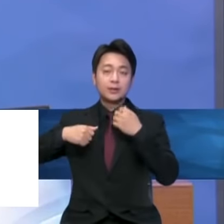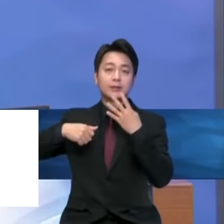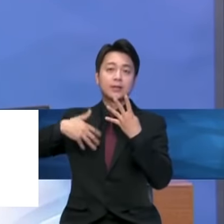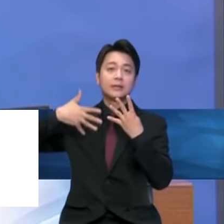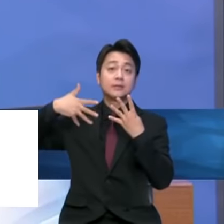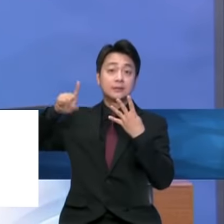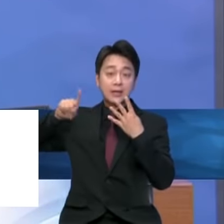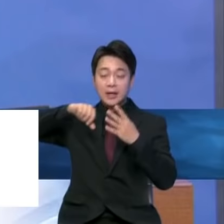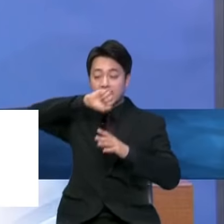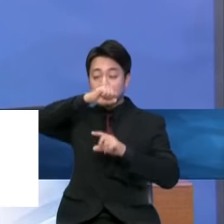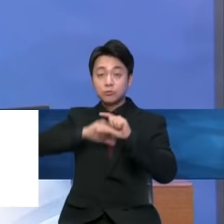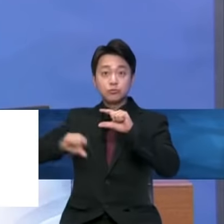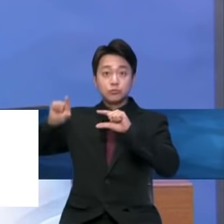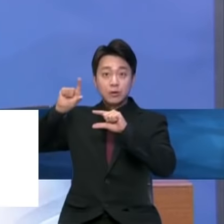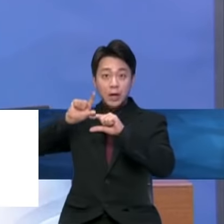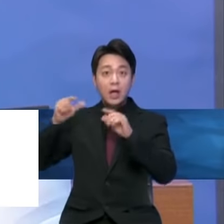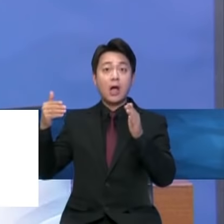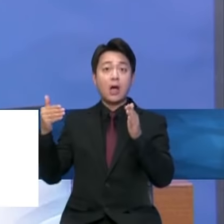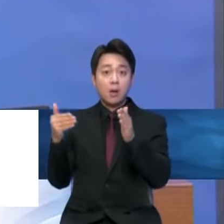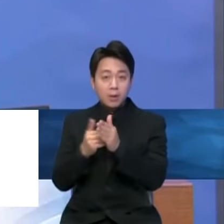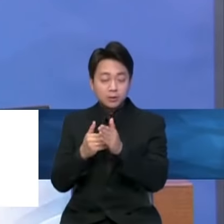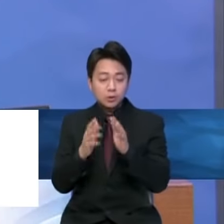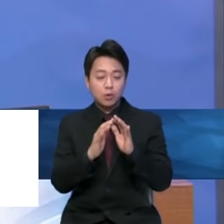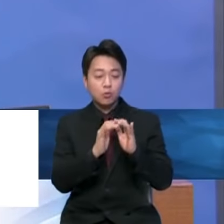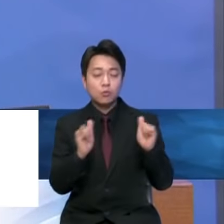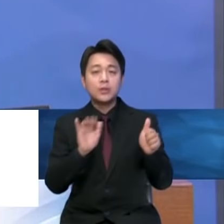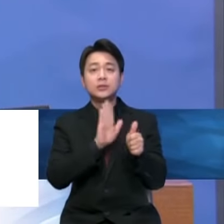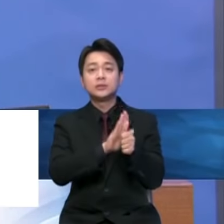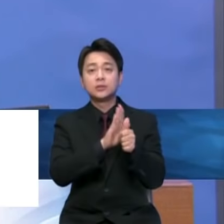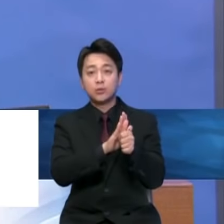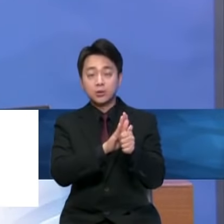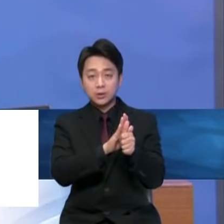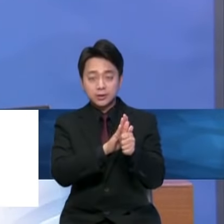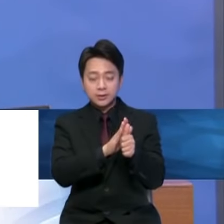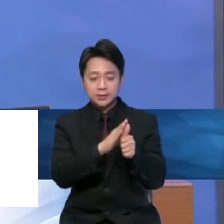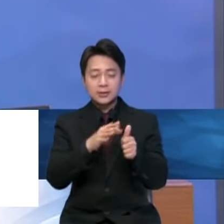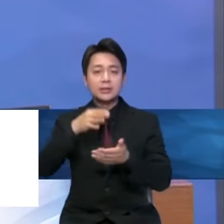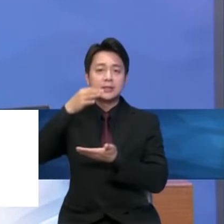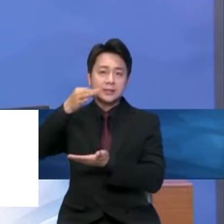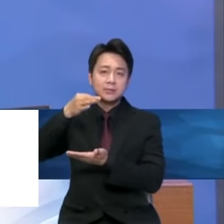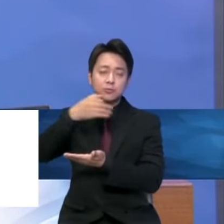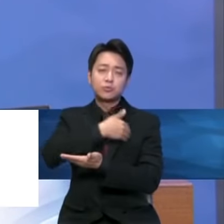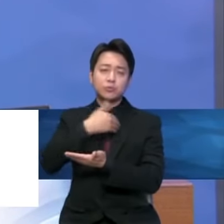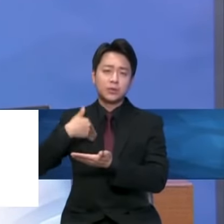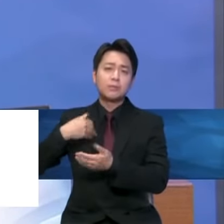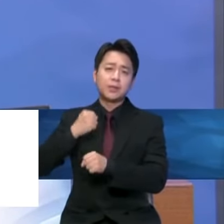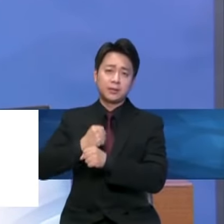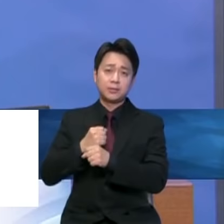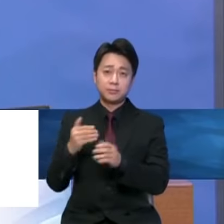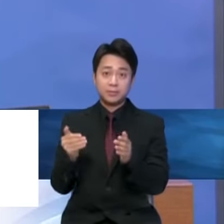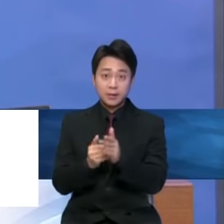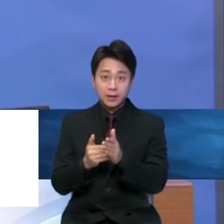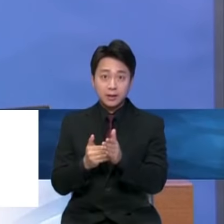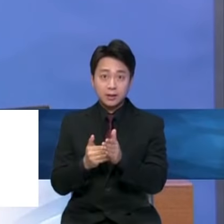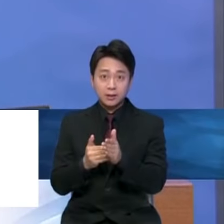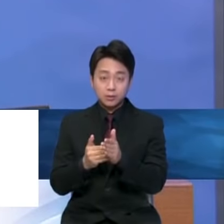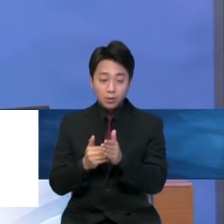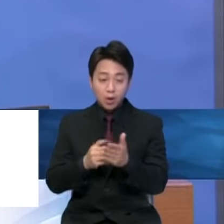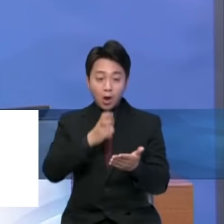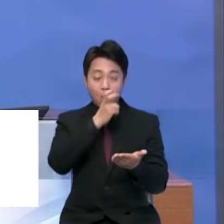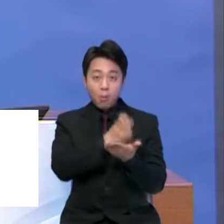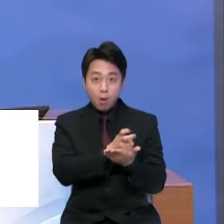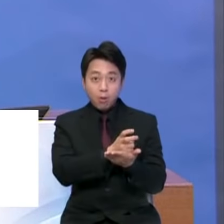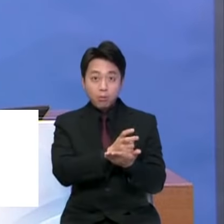국민재난지원금을 마련했습니다. 올 예산도 여야가 법정기일 안에 합의